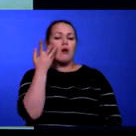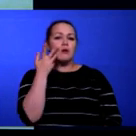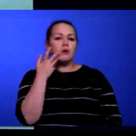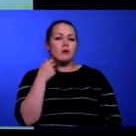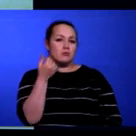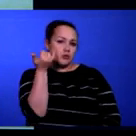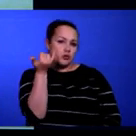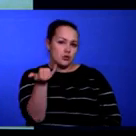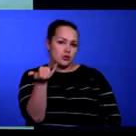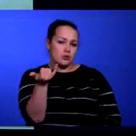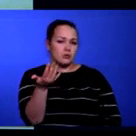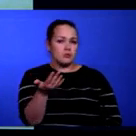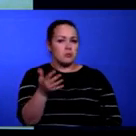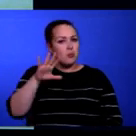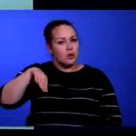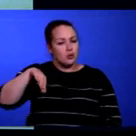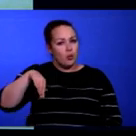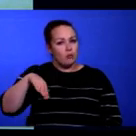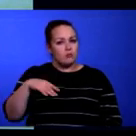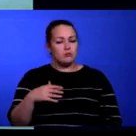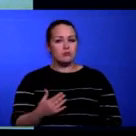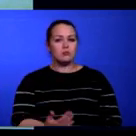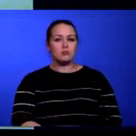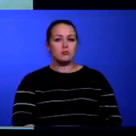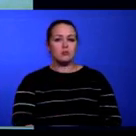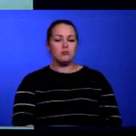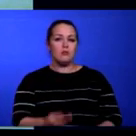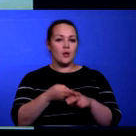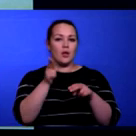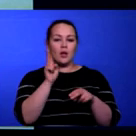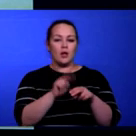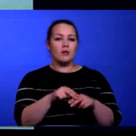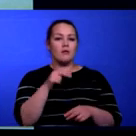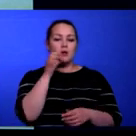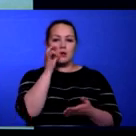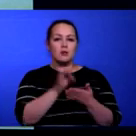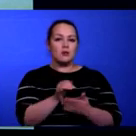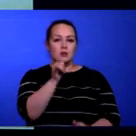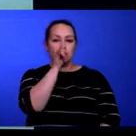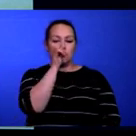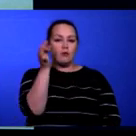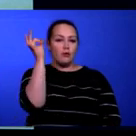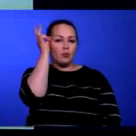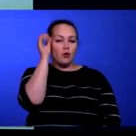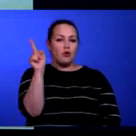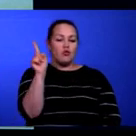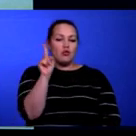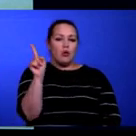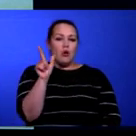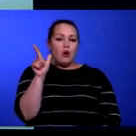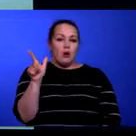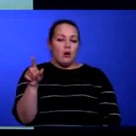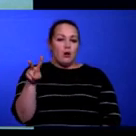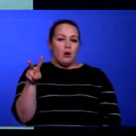сейчас потом и этому мы не можем сказать вспомните что глаголы который